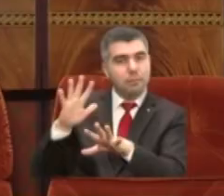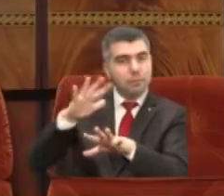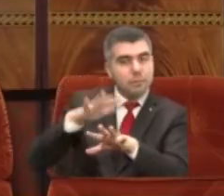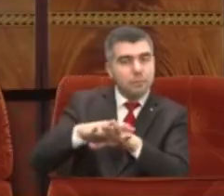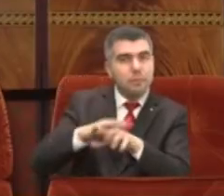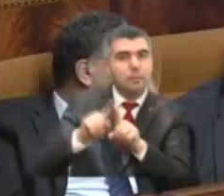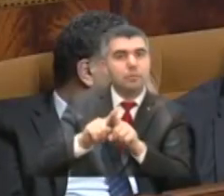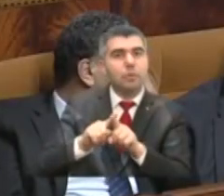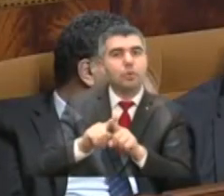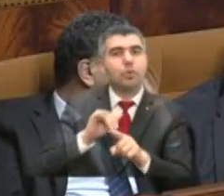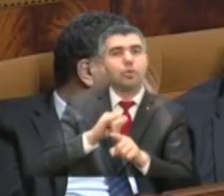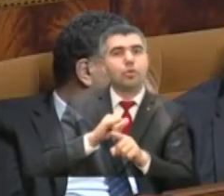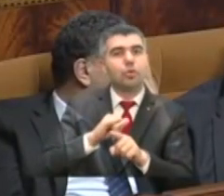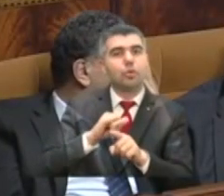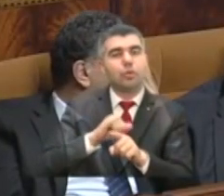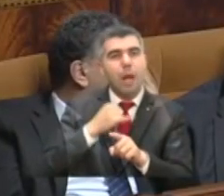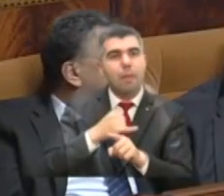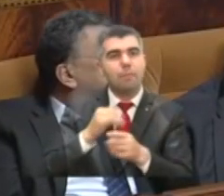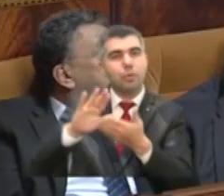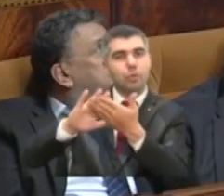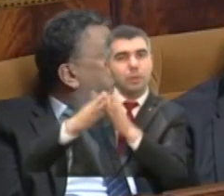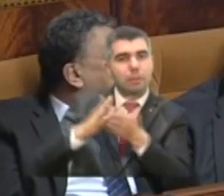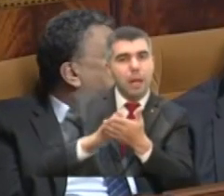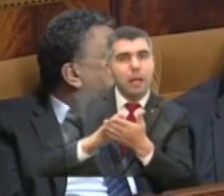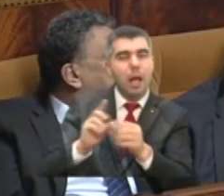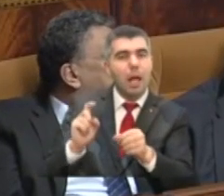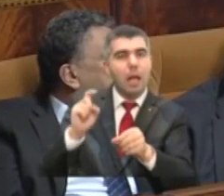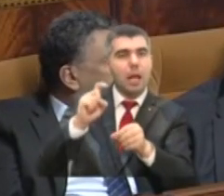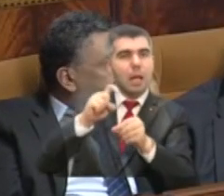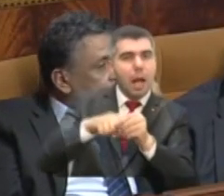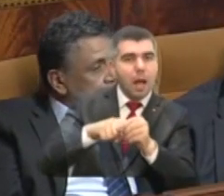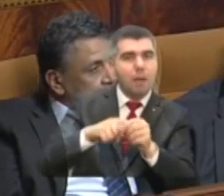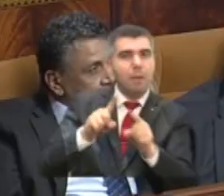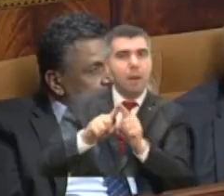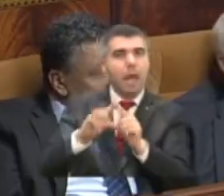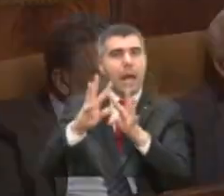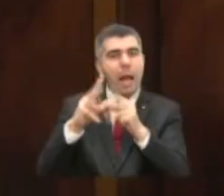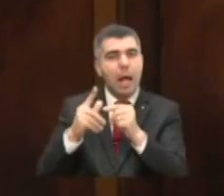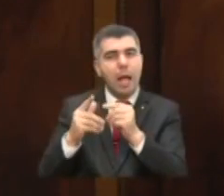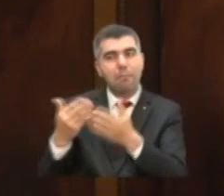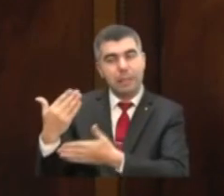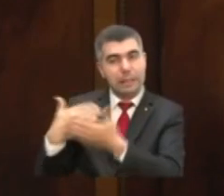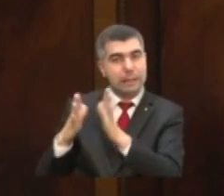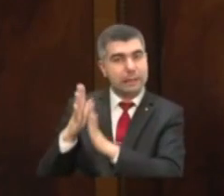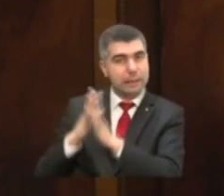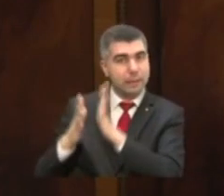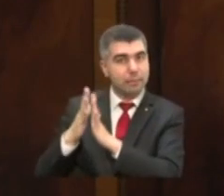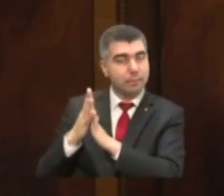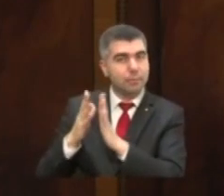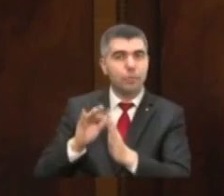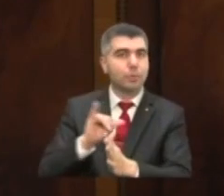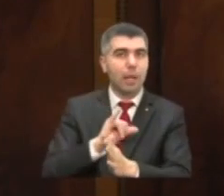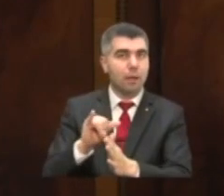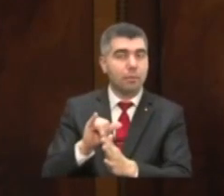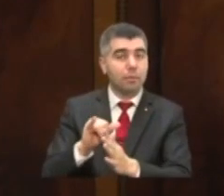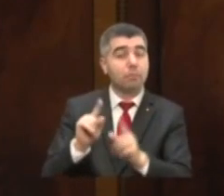الجمعيات. باقي الأحزاب والنقابات باقي في الأرقام القديمة، ولكن الجمعيات هناك إقبال متزايد للشباب